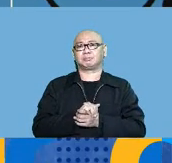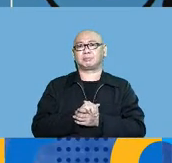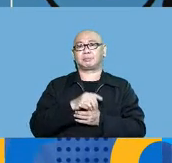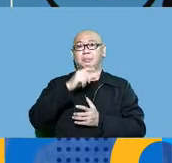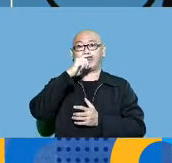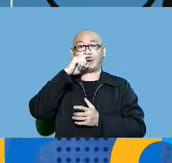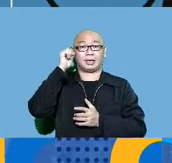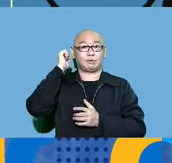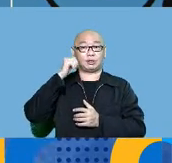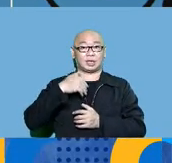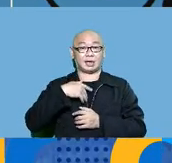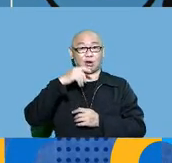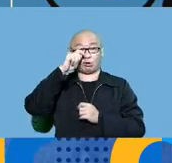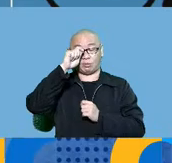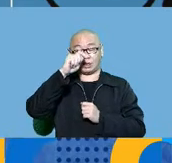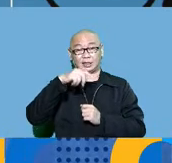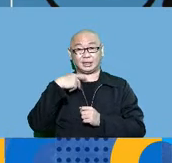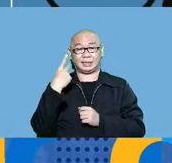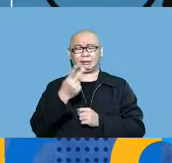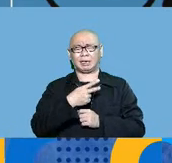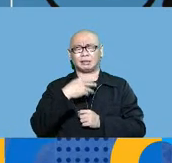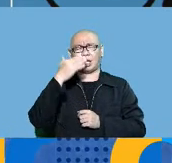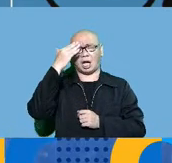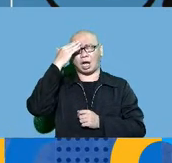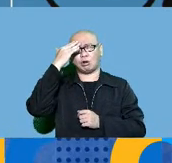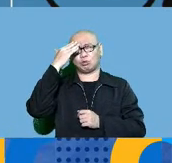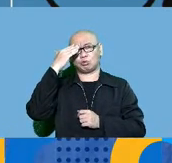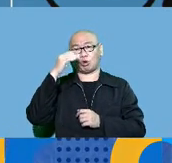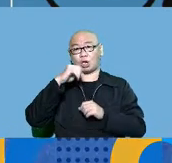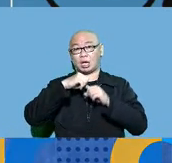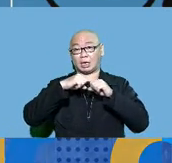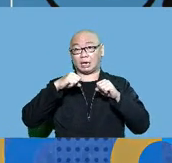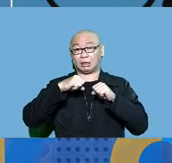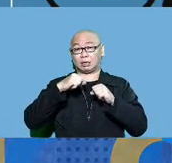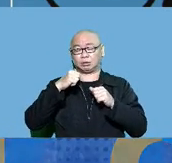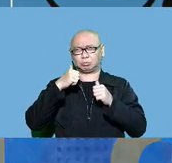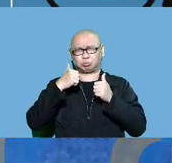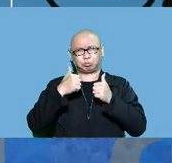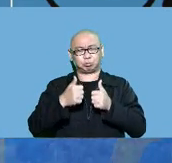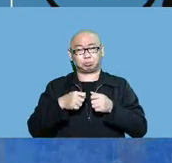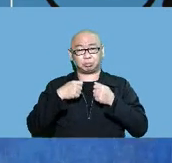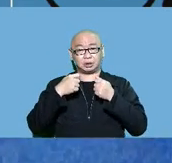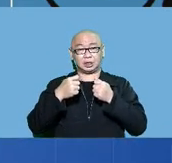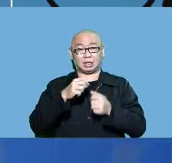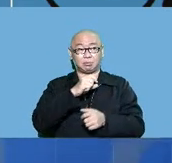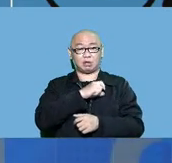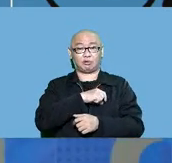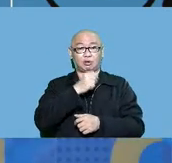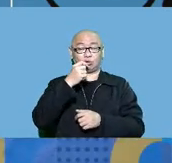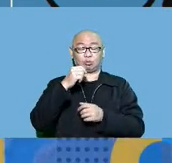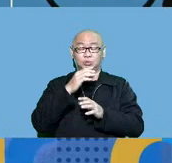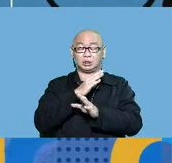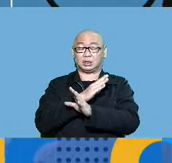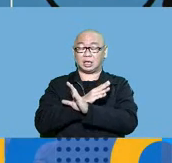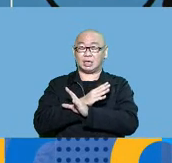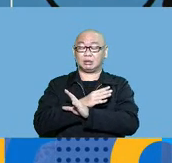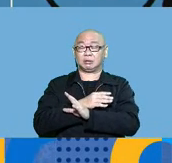Bapak Ibu yang saya hormati, kita mengetahui bahwa olahraga terbukti memberikan manfaat untuk pencegahan